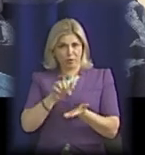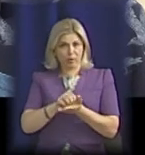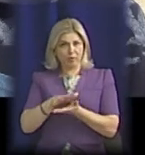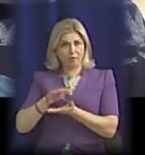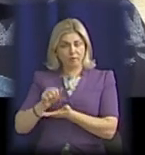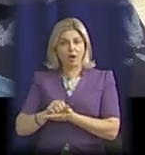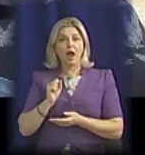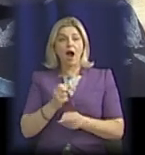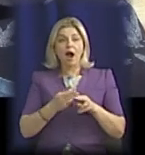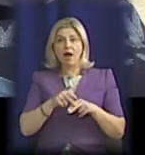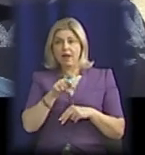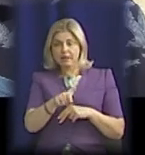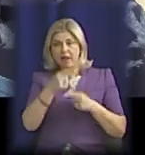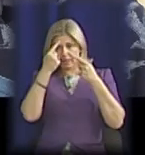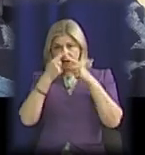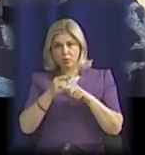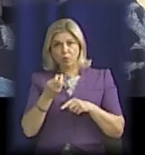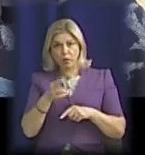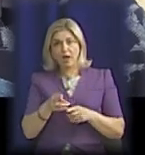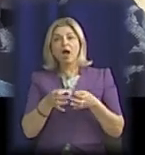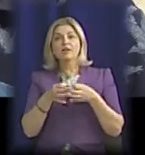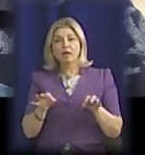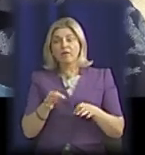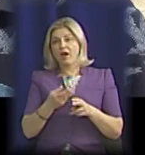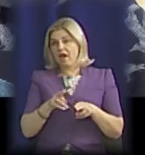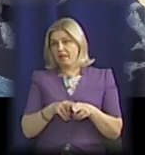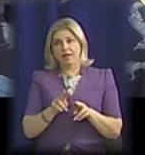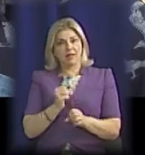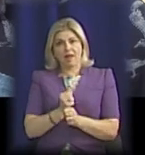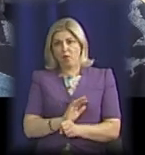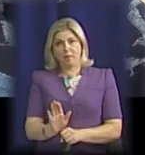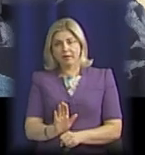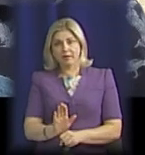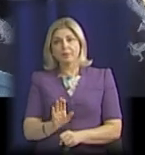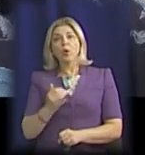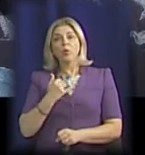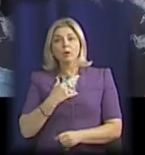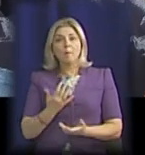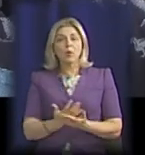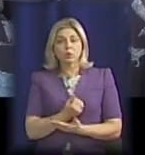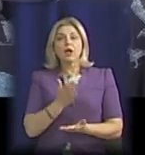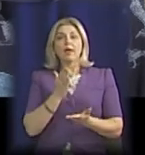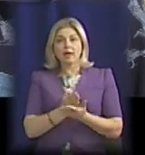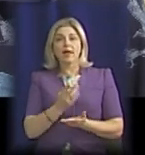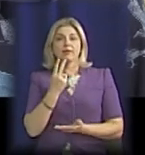Ця технологія дозволяє цього не робити. Тобто в нас, виходить, є